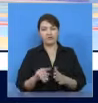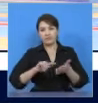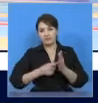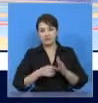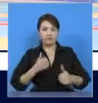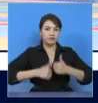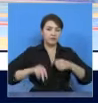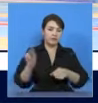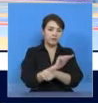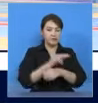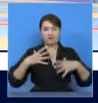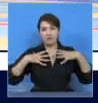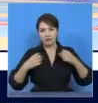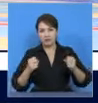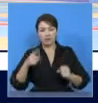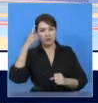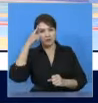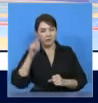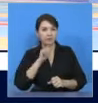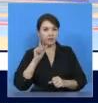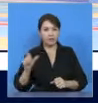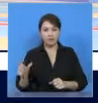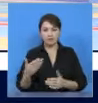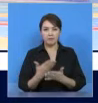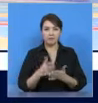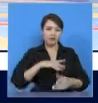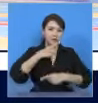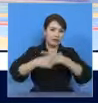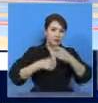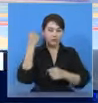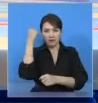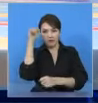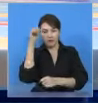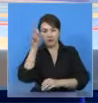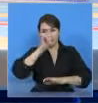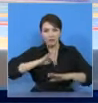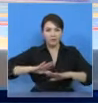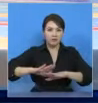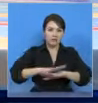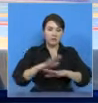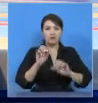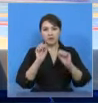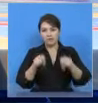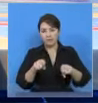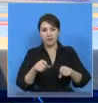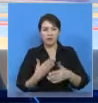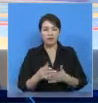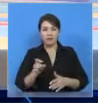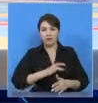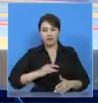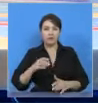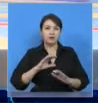турниры воспитания здорового сознательного молодого поколения будущих чемпионов нашей страны которые смогут стрелять наш регион